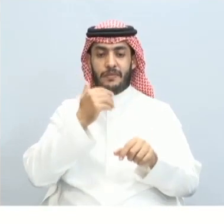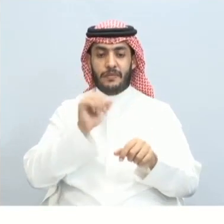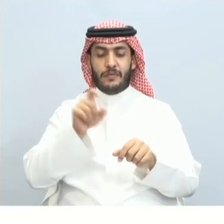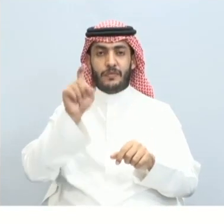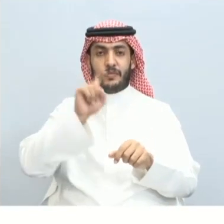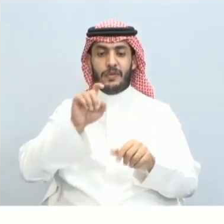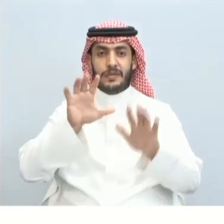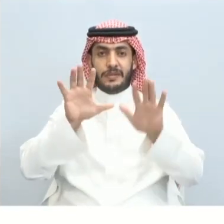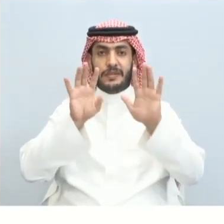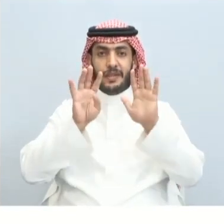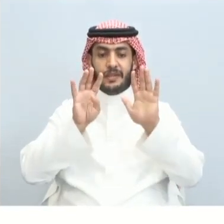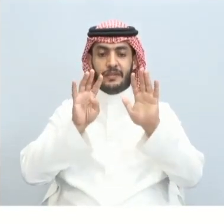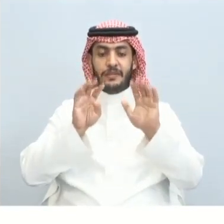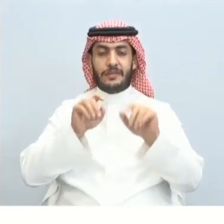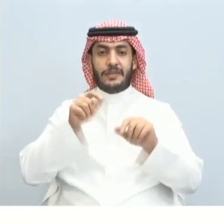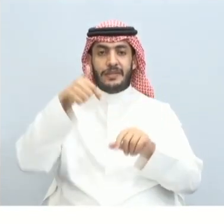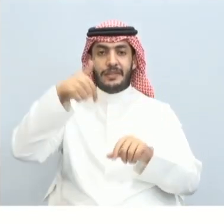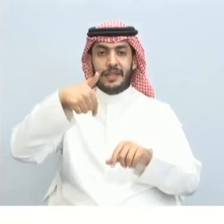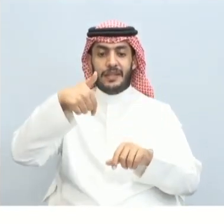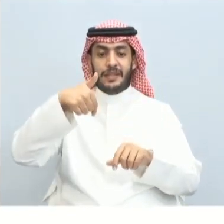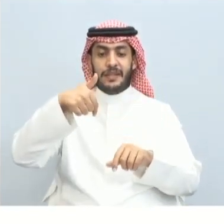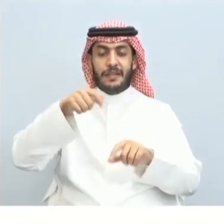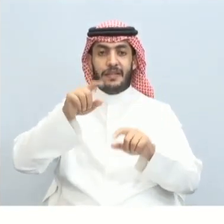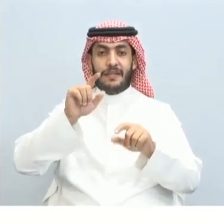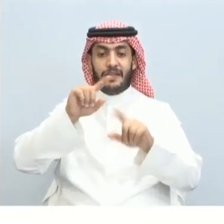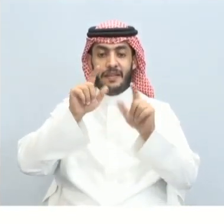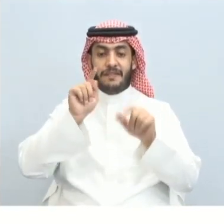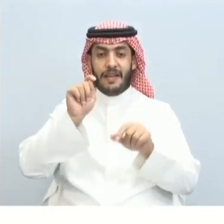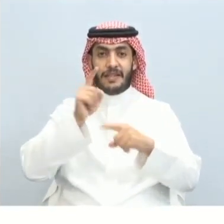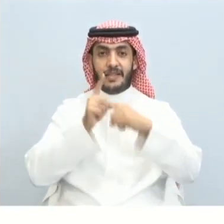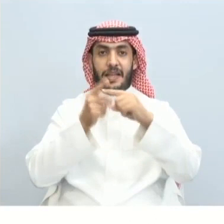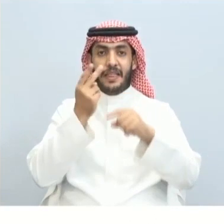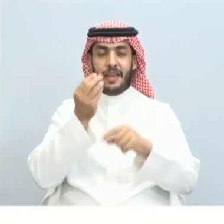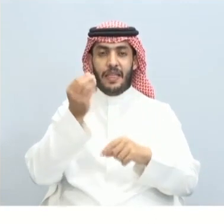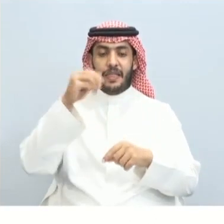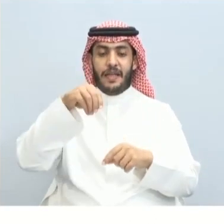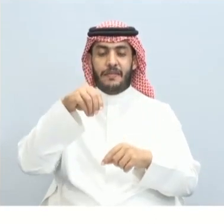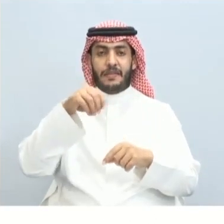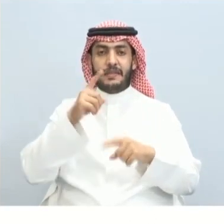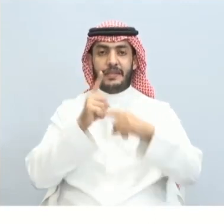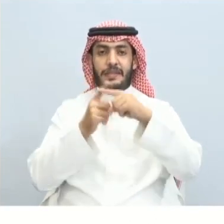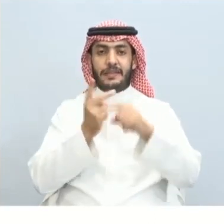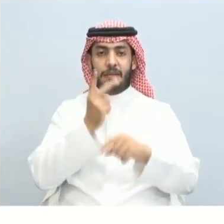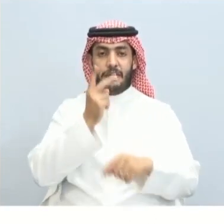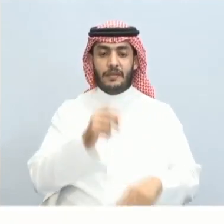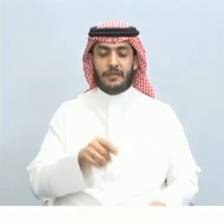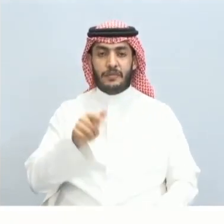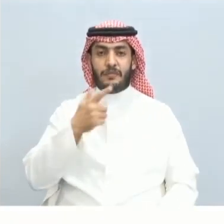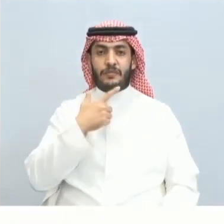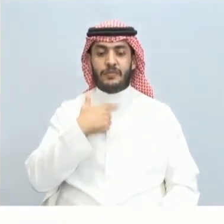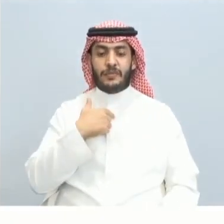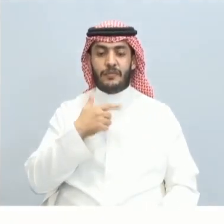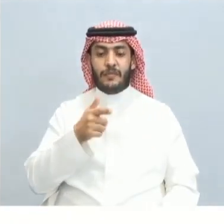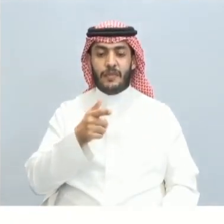السؤال التاسع عشر سته في فاء زائد اثنان مضافا اليها سبعه نريد